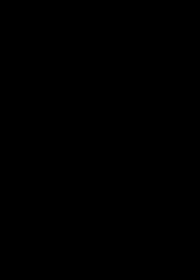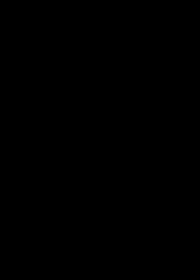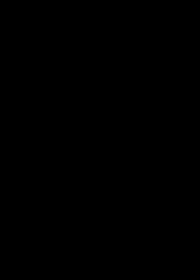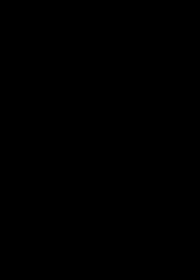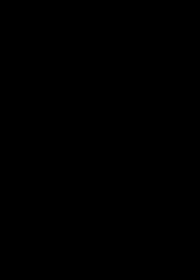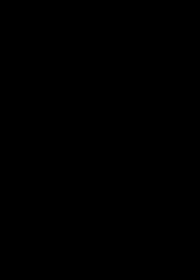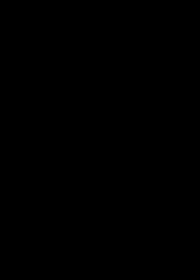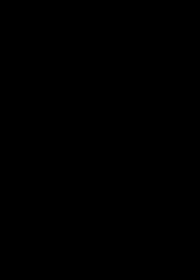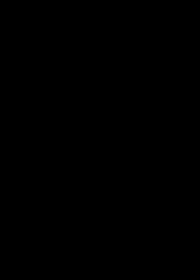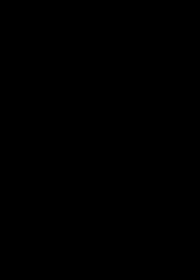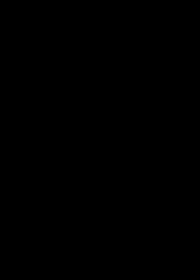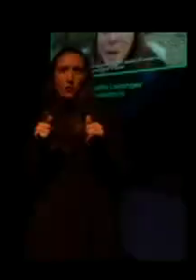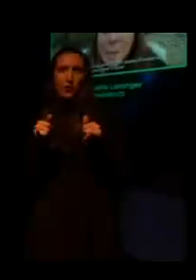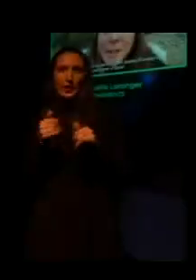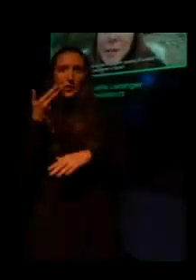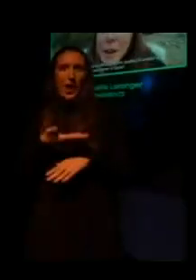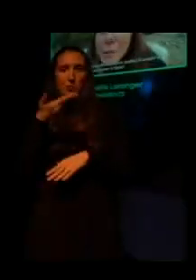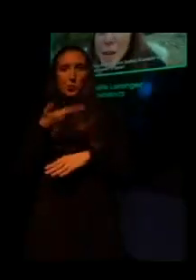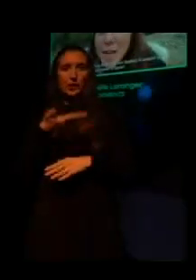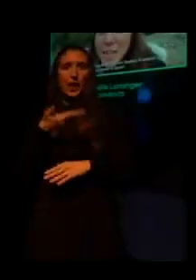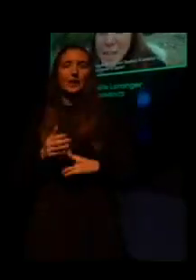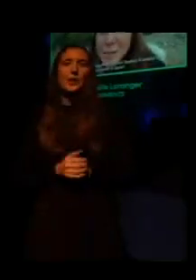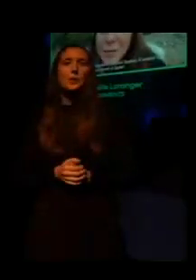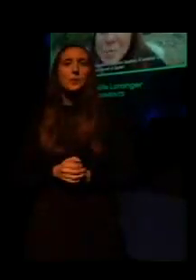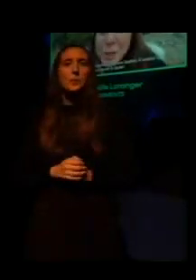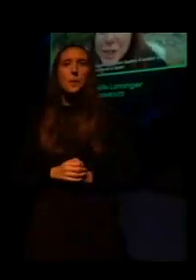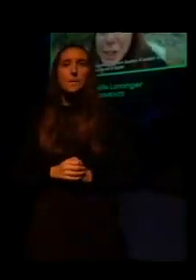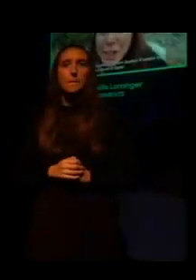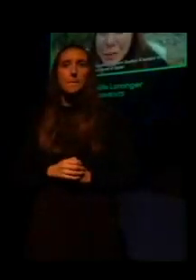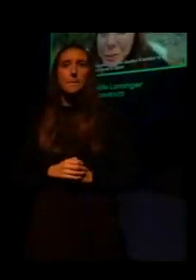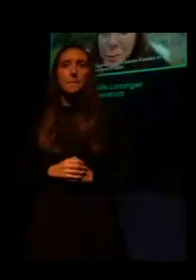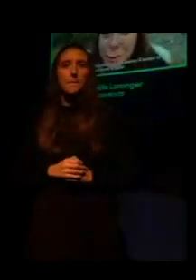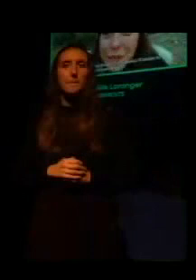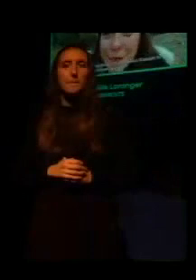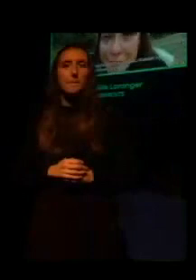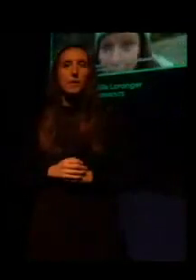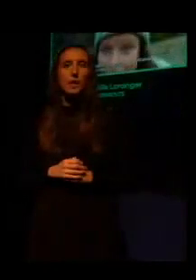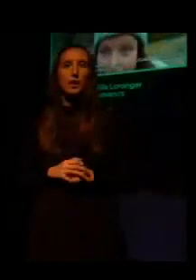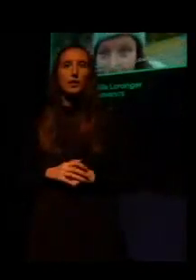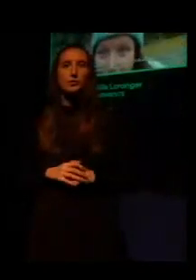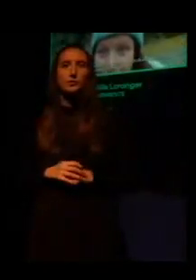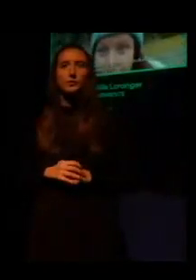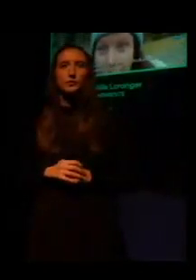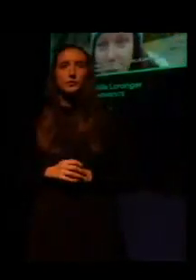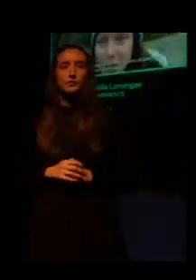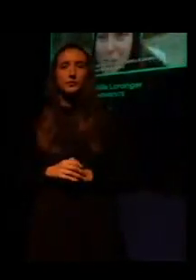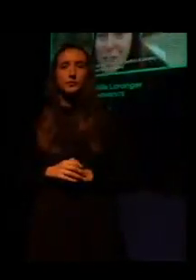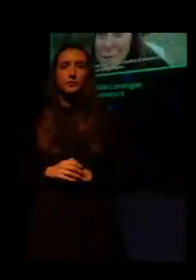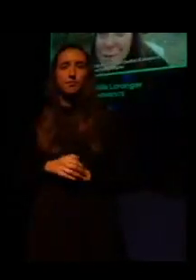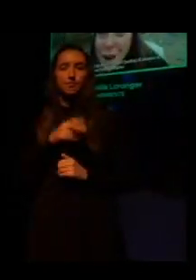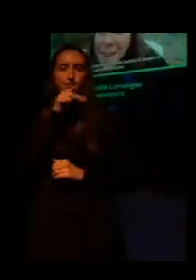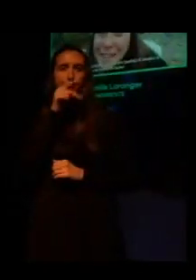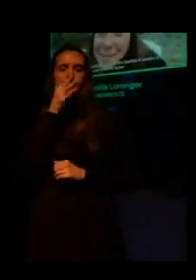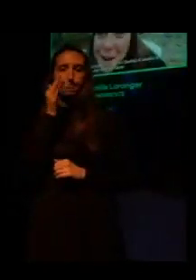festival. Merci au jury de nous permettre de faire voyager ce film jusque chez vous du Québec, jusque chez